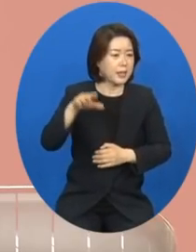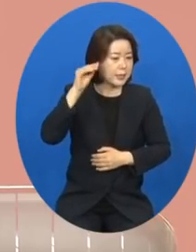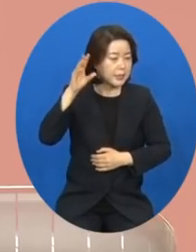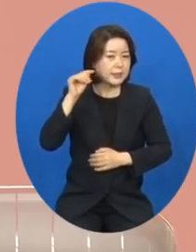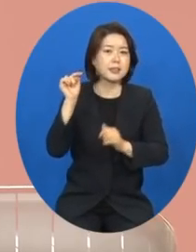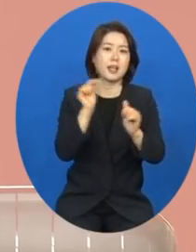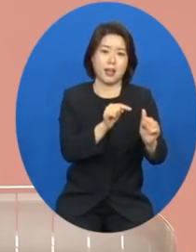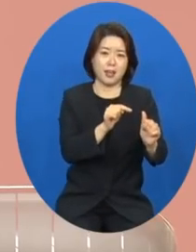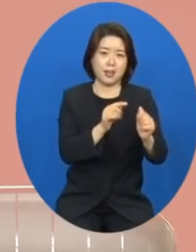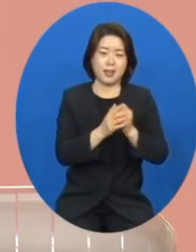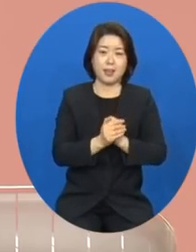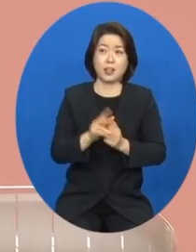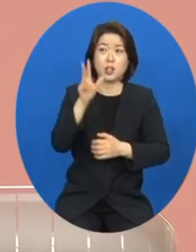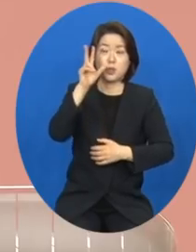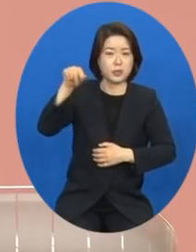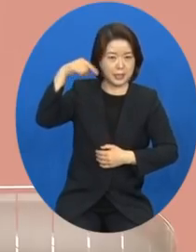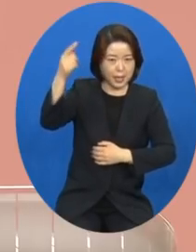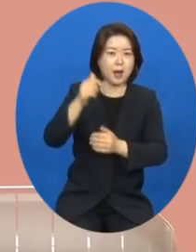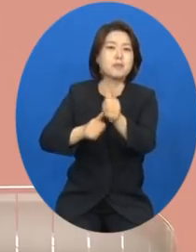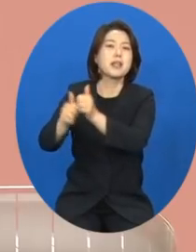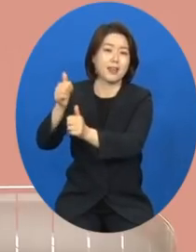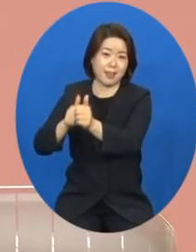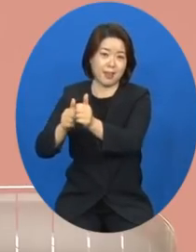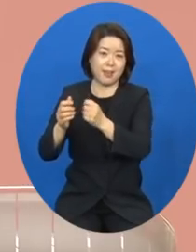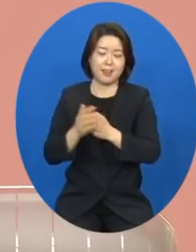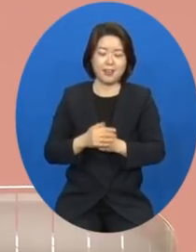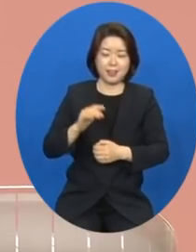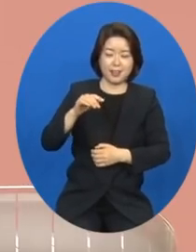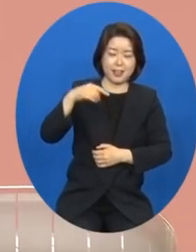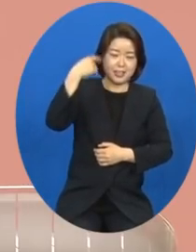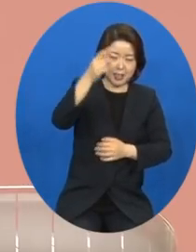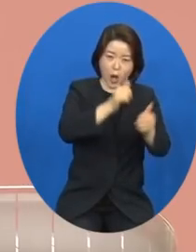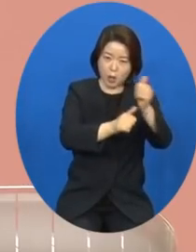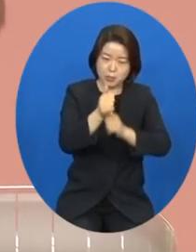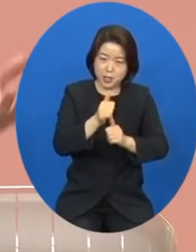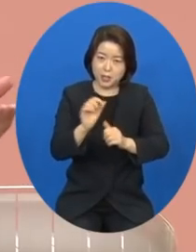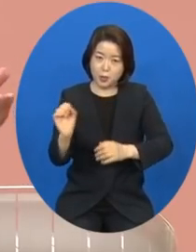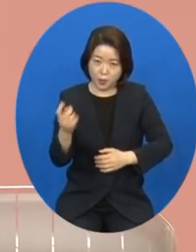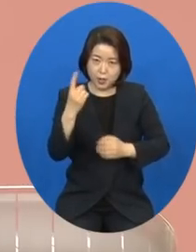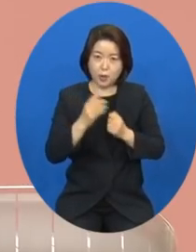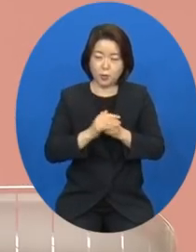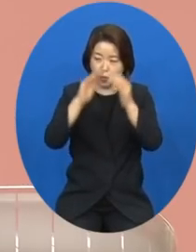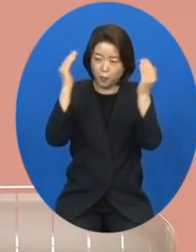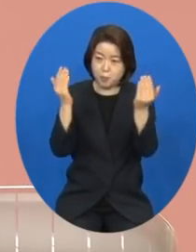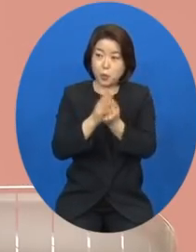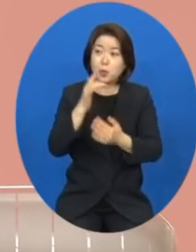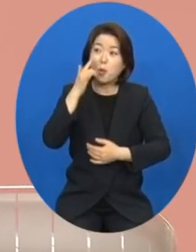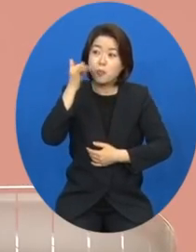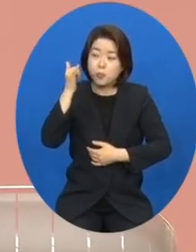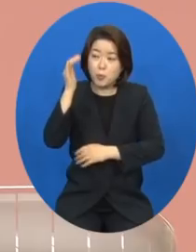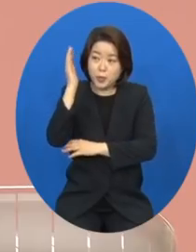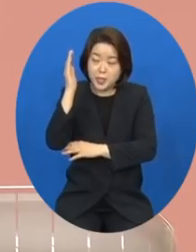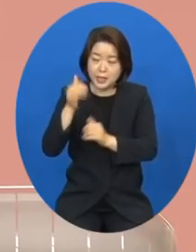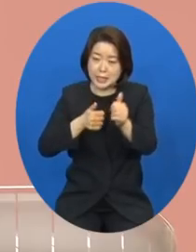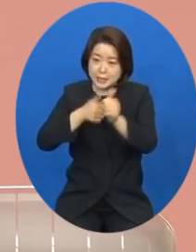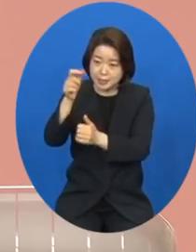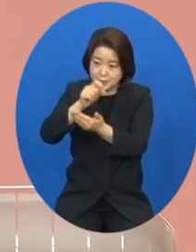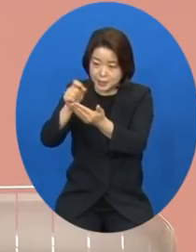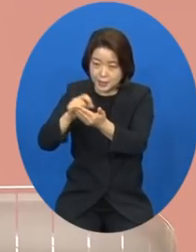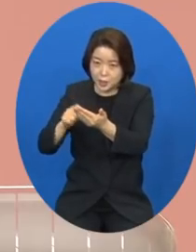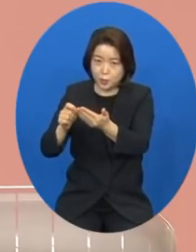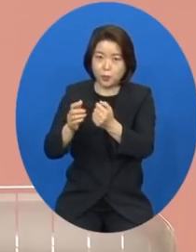해라 여호수아는 다음세대 잖아요 다음 세대로 하여금 전세 대품 모세 때의 그 승리의 기록을